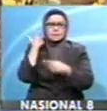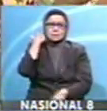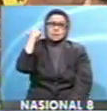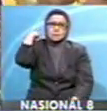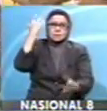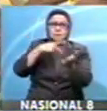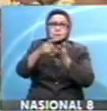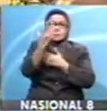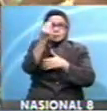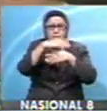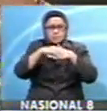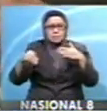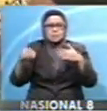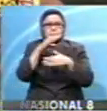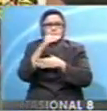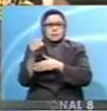gunting rambut di